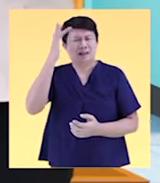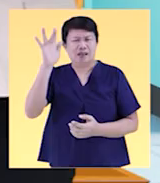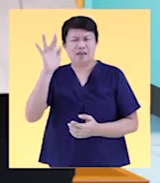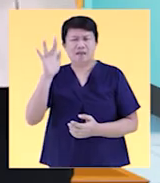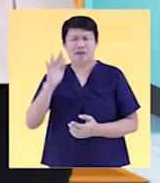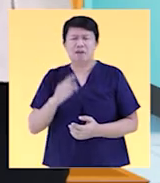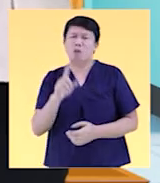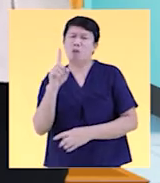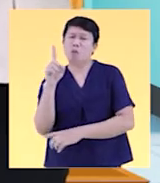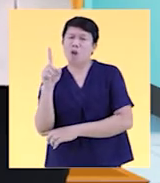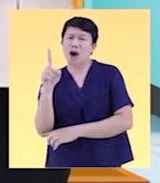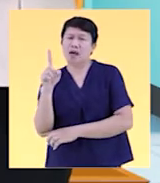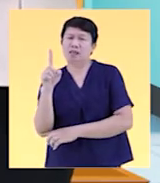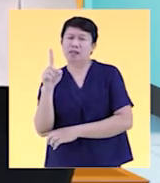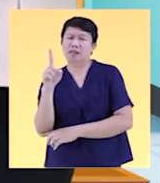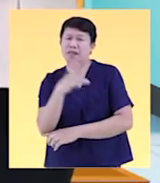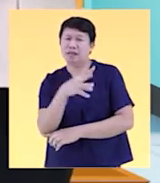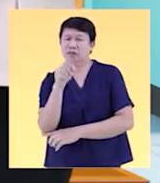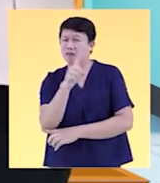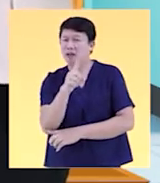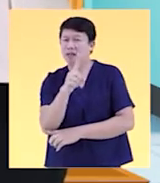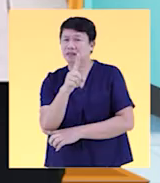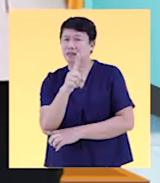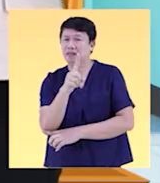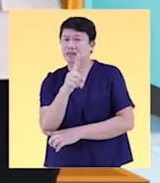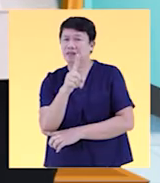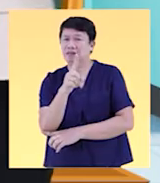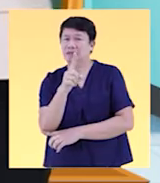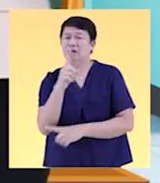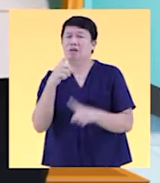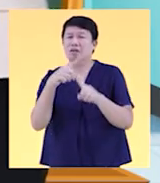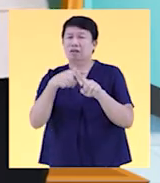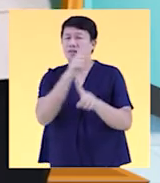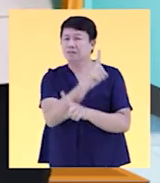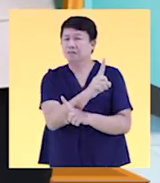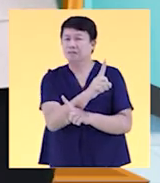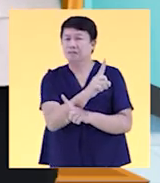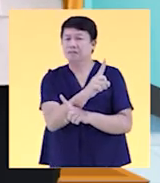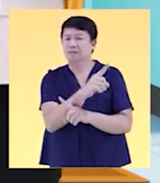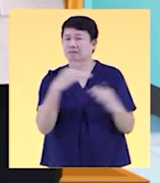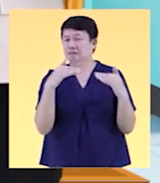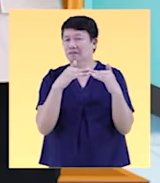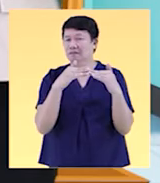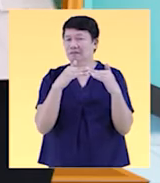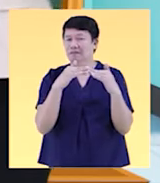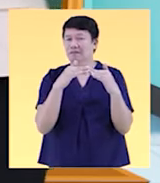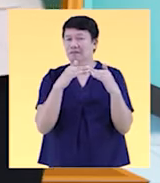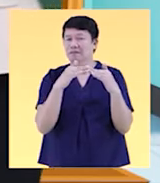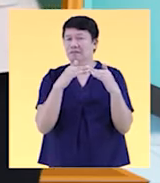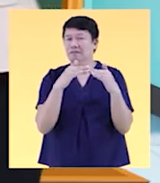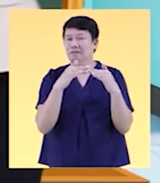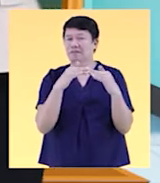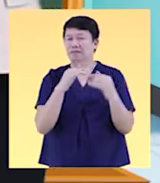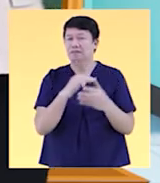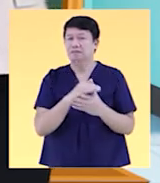Ang galing! 1 at 1. 1 plus 1 is equal